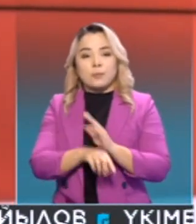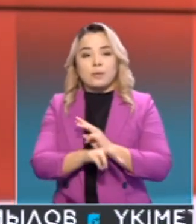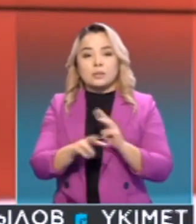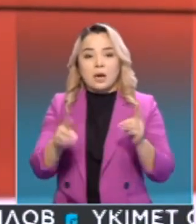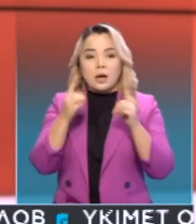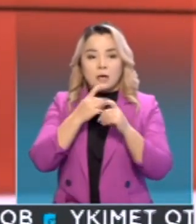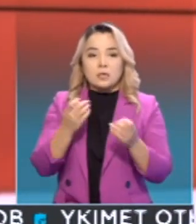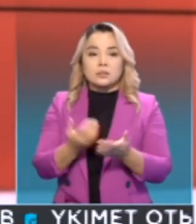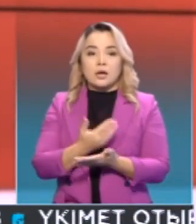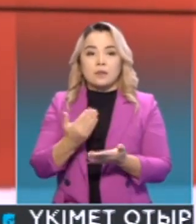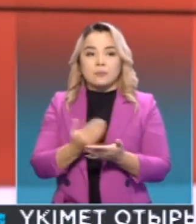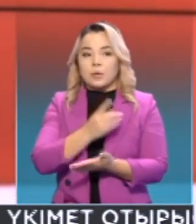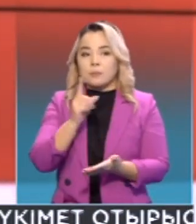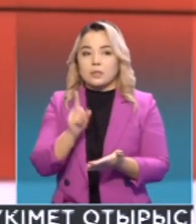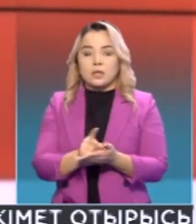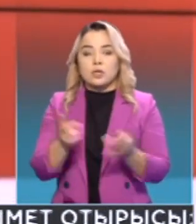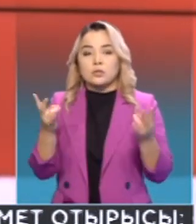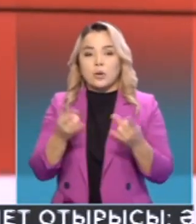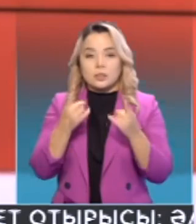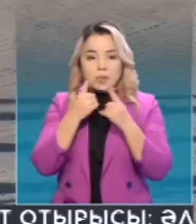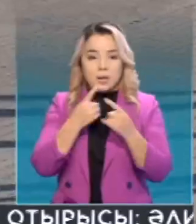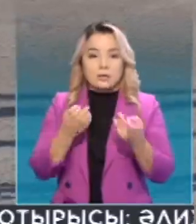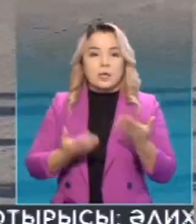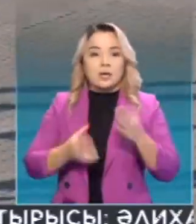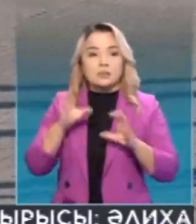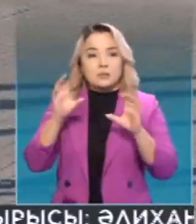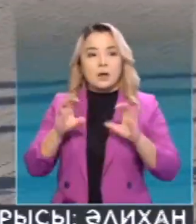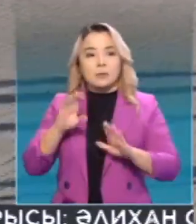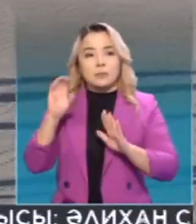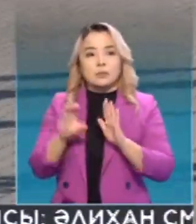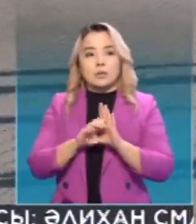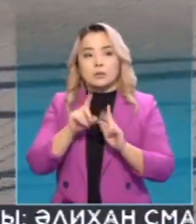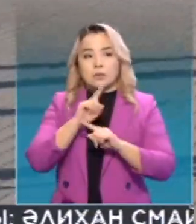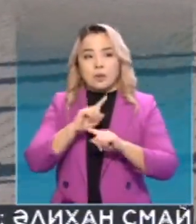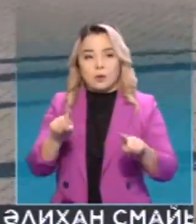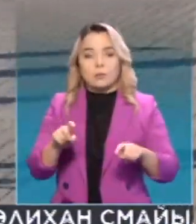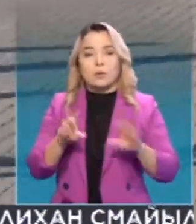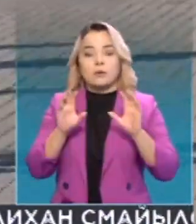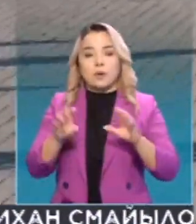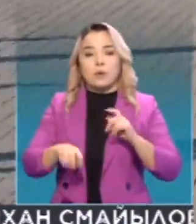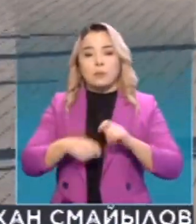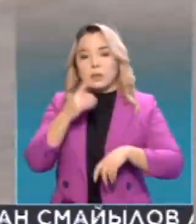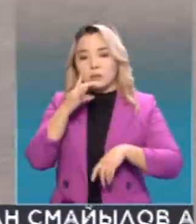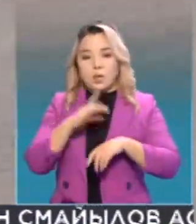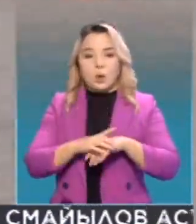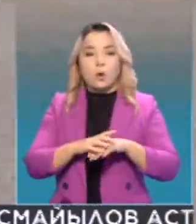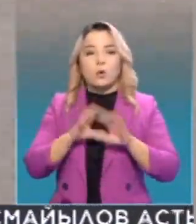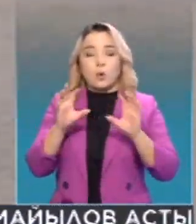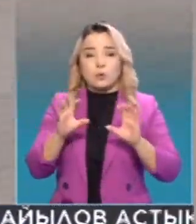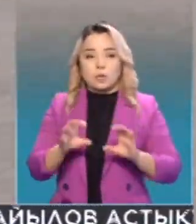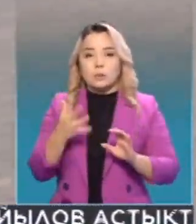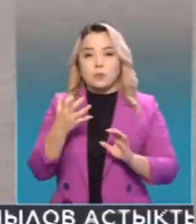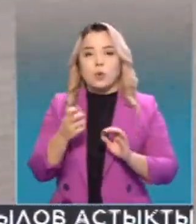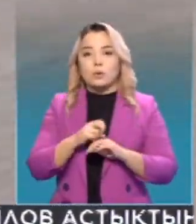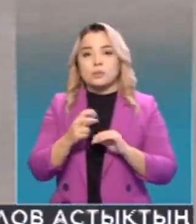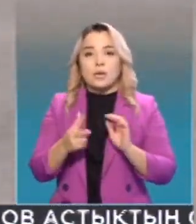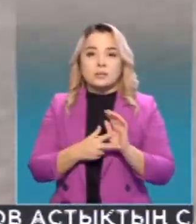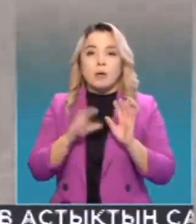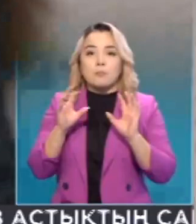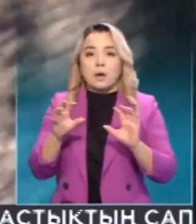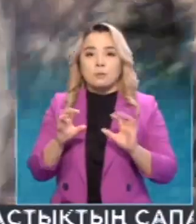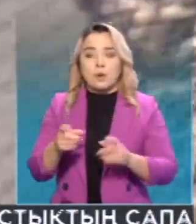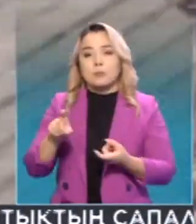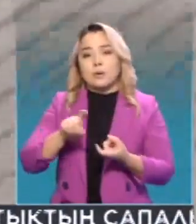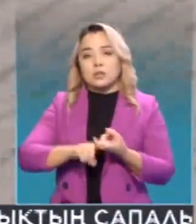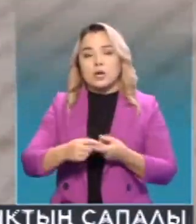министрлігіне хабарлауға міндетті. Егер заңға бағынбаған жағдайда әкімшілік құқық бұзушылық туралы кодексінің 518-ші бабы